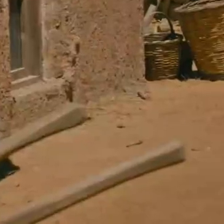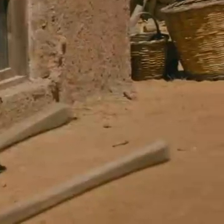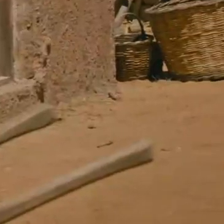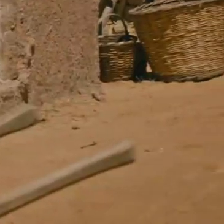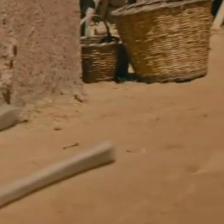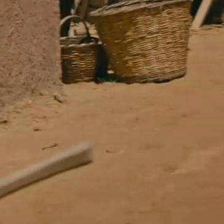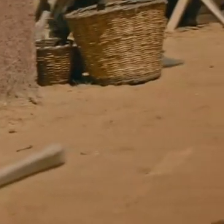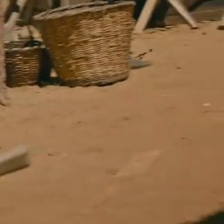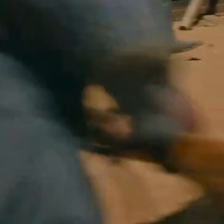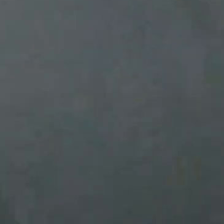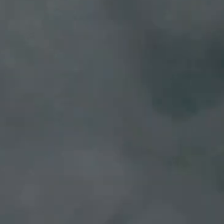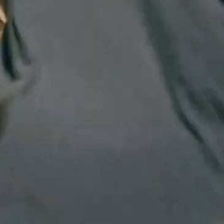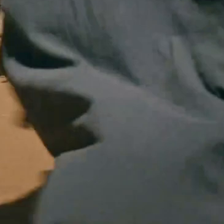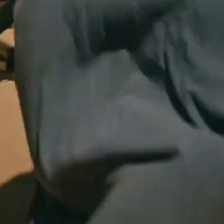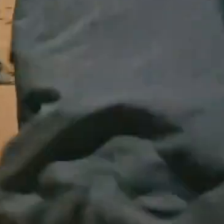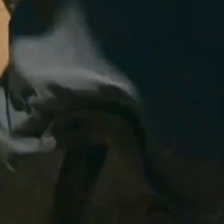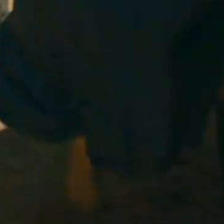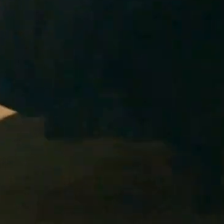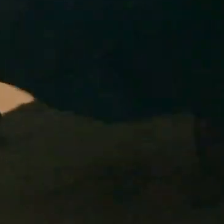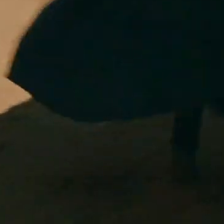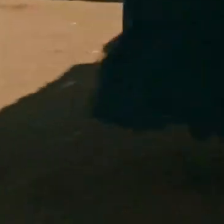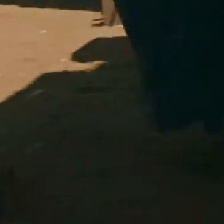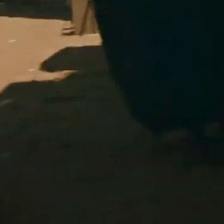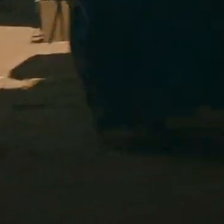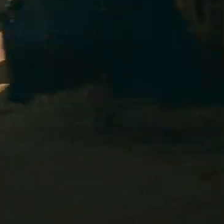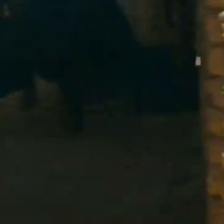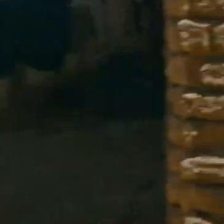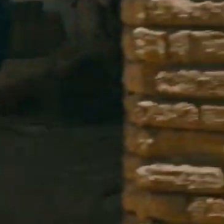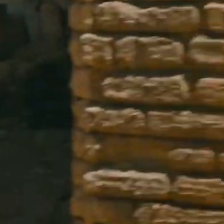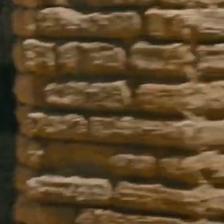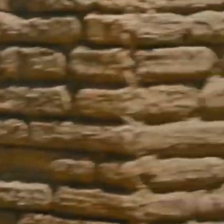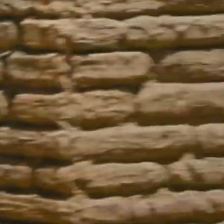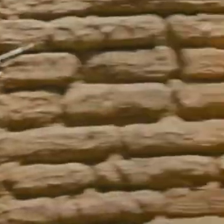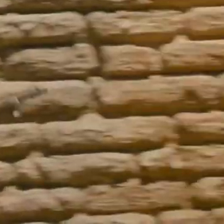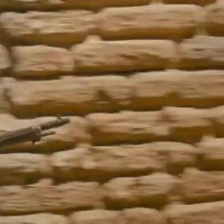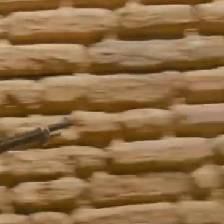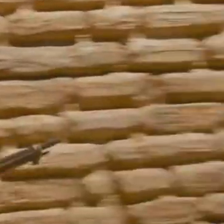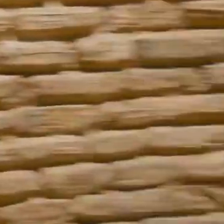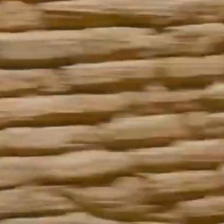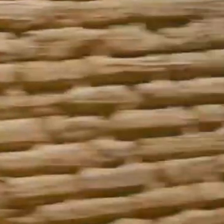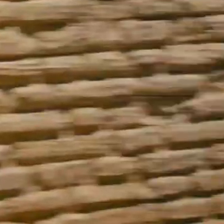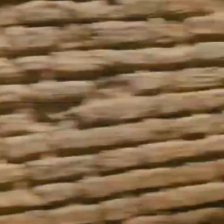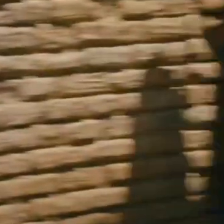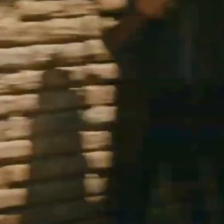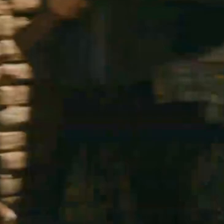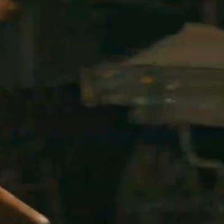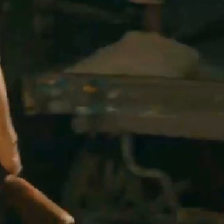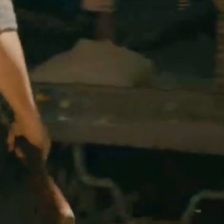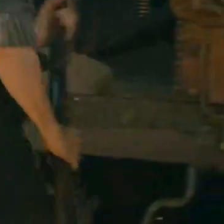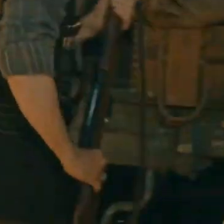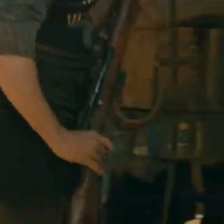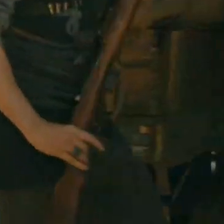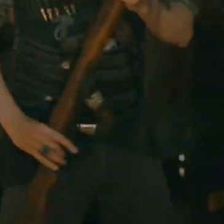Mehmet üstünde siyah bir yelek ve koyu gri gömleği, altında haki pantolon, omzunda kurşunlar dizili deri bir